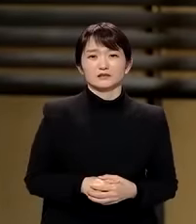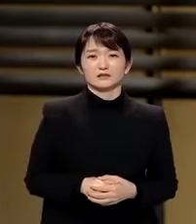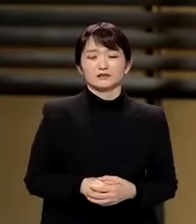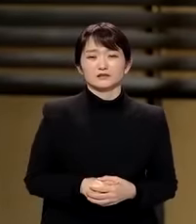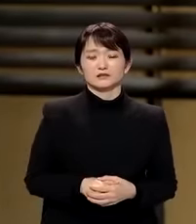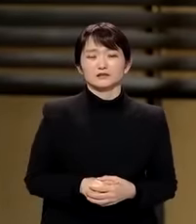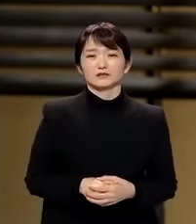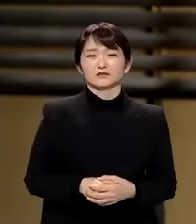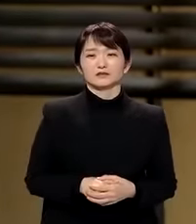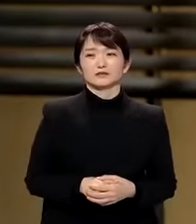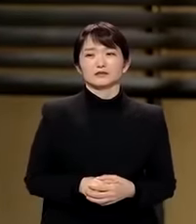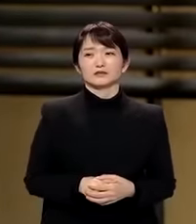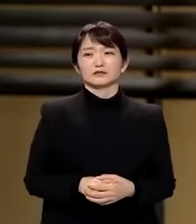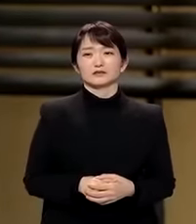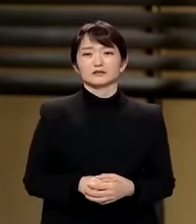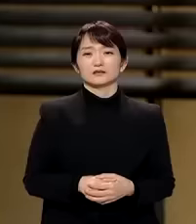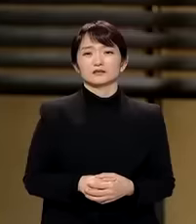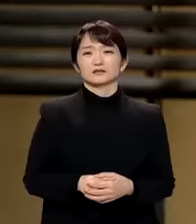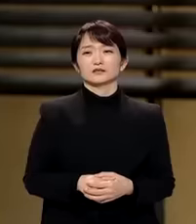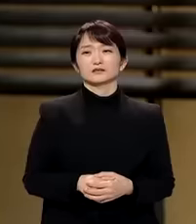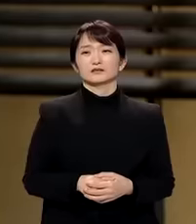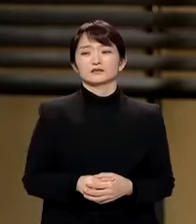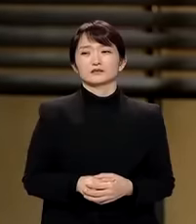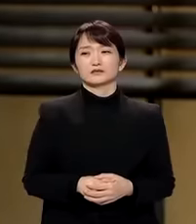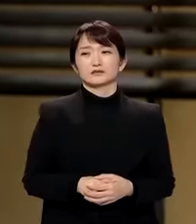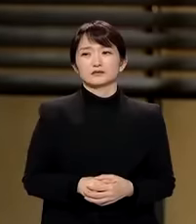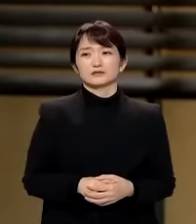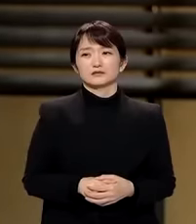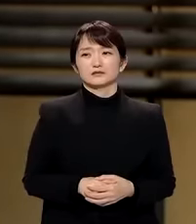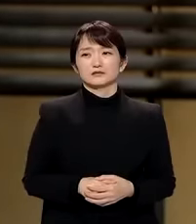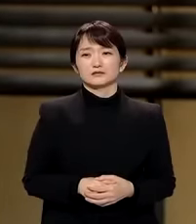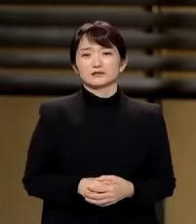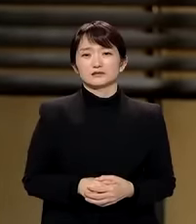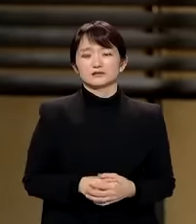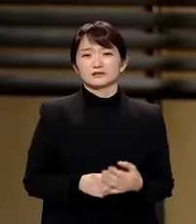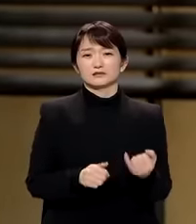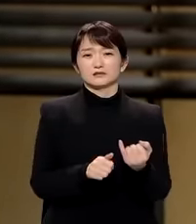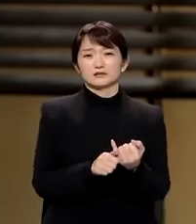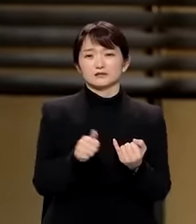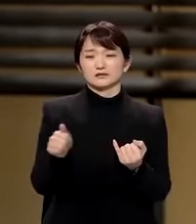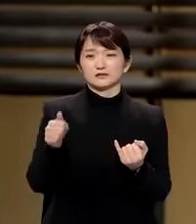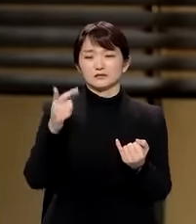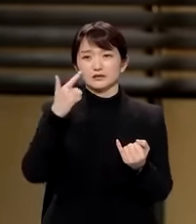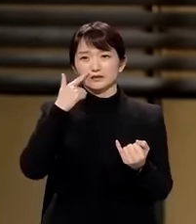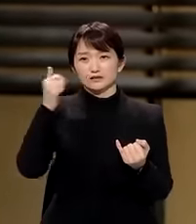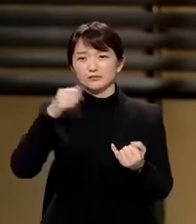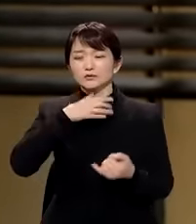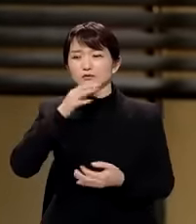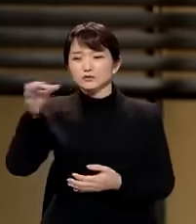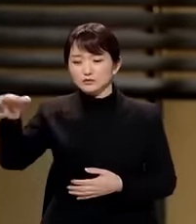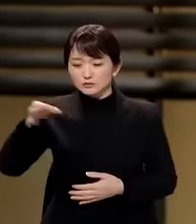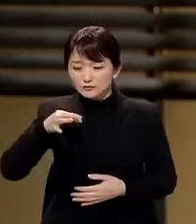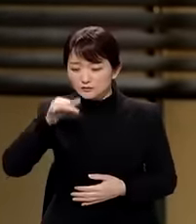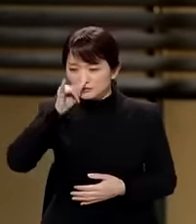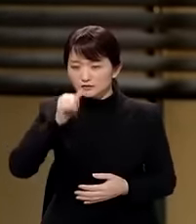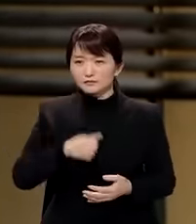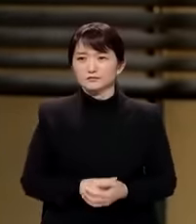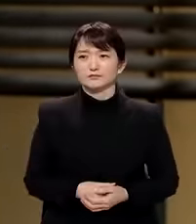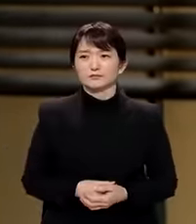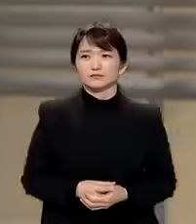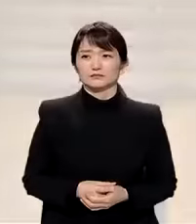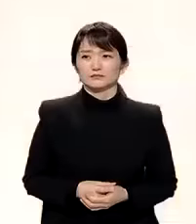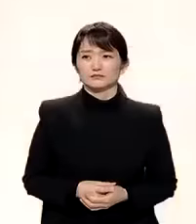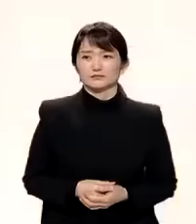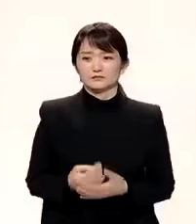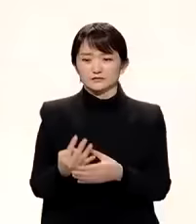수가 없으니까이 남성의 아버지에게 노력 현금을 좀 받는게 있었던 모입니다 근데 현금 보유가 많으면 그 연금에